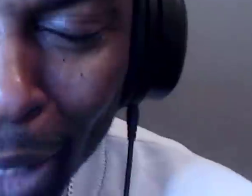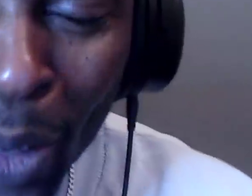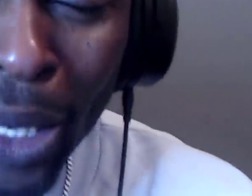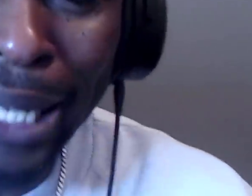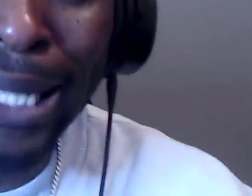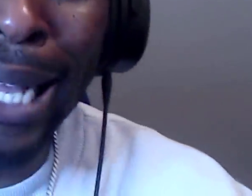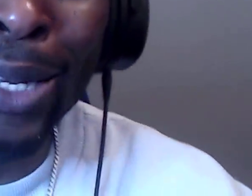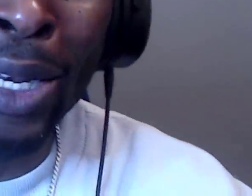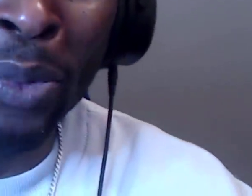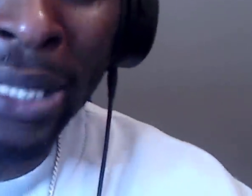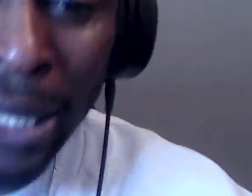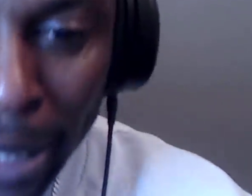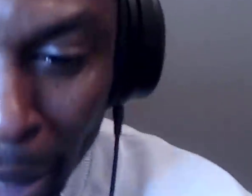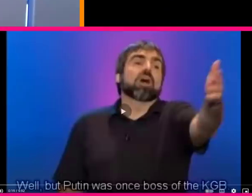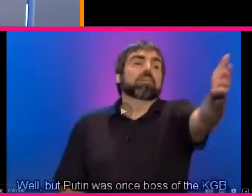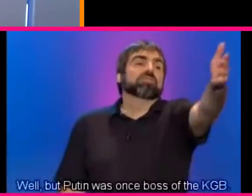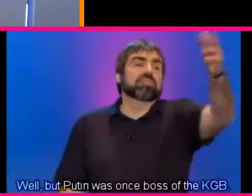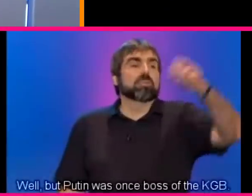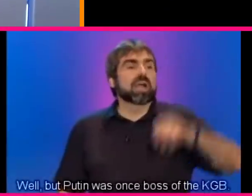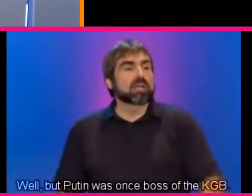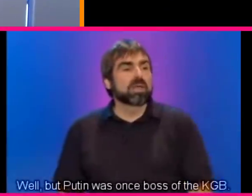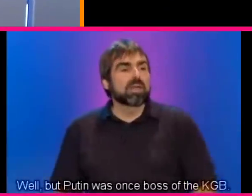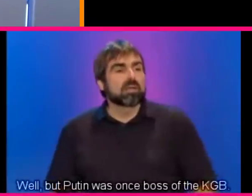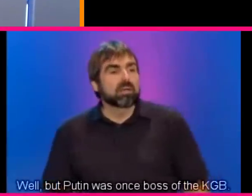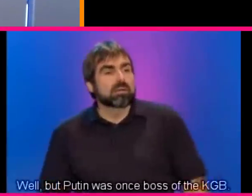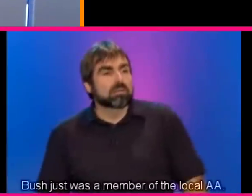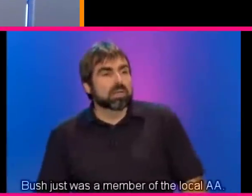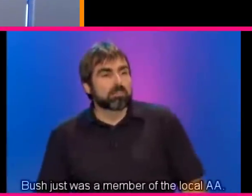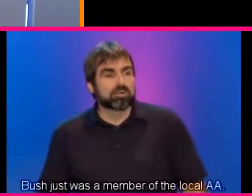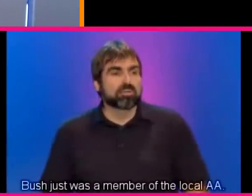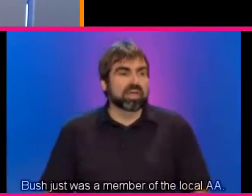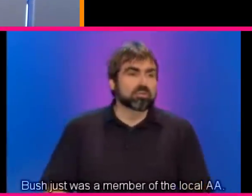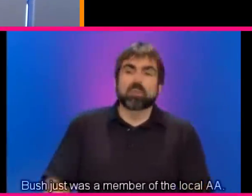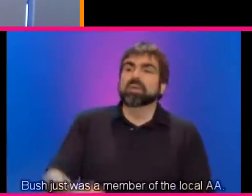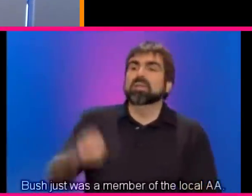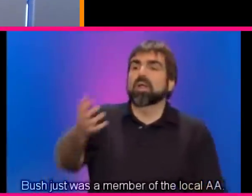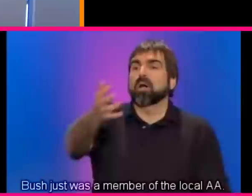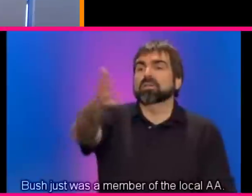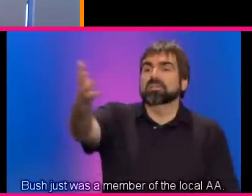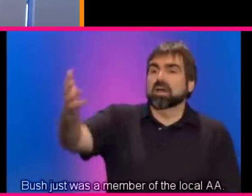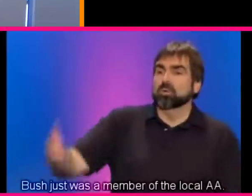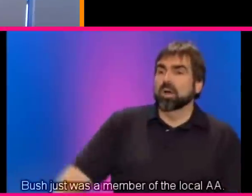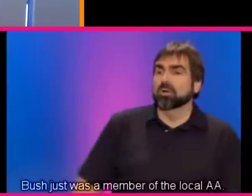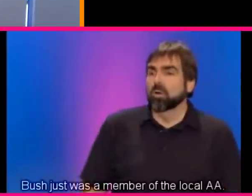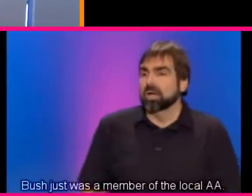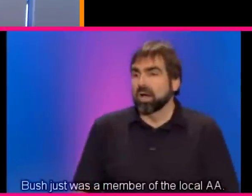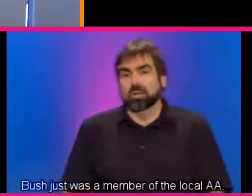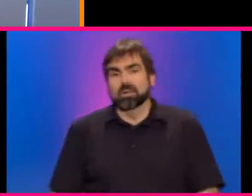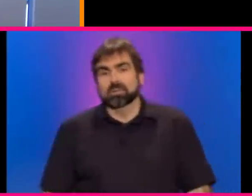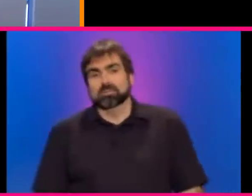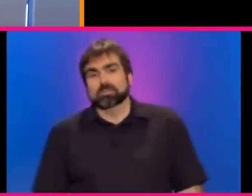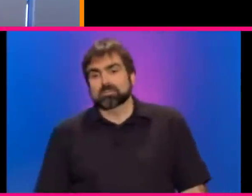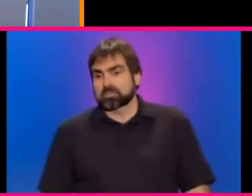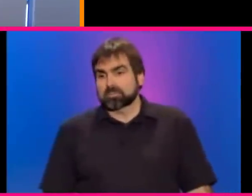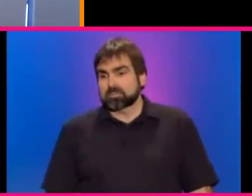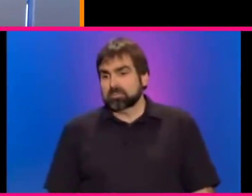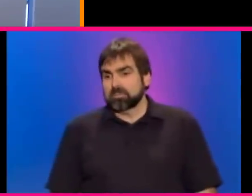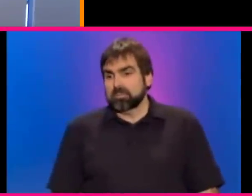priesterkollegs analyse vom kgb der burg war ja nun mal mitglied der örtlichen anonymen alkoholiker